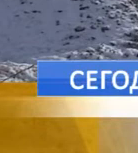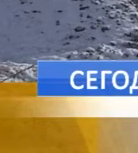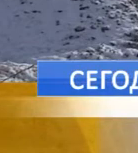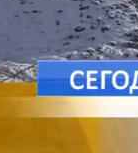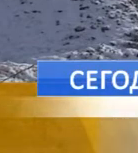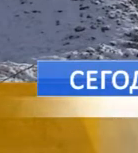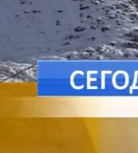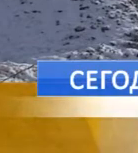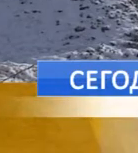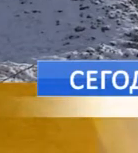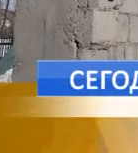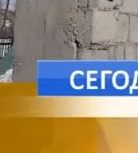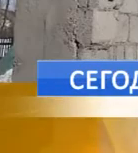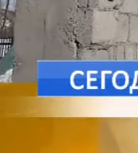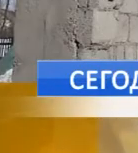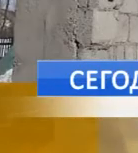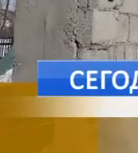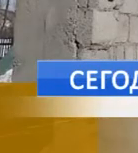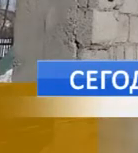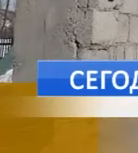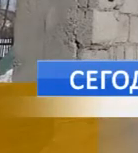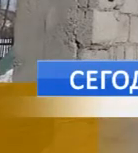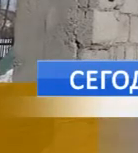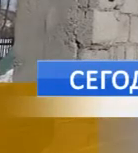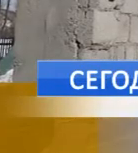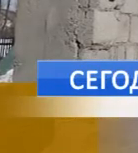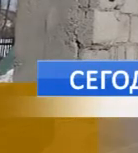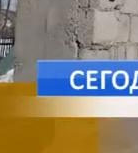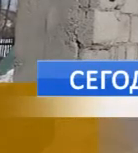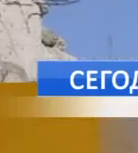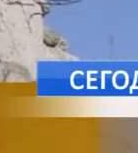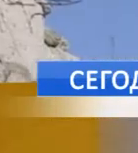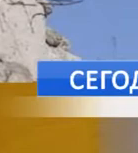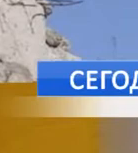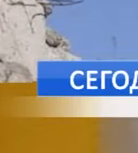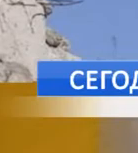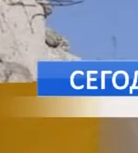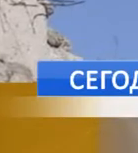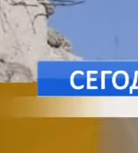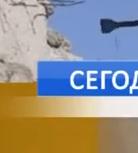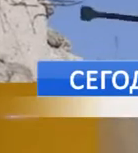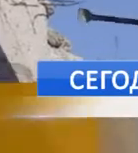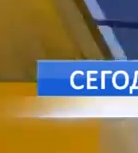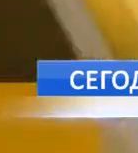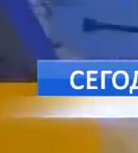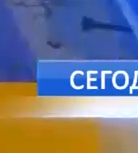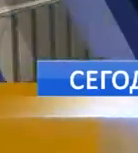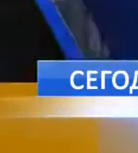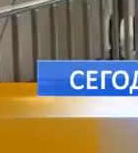Что построишь, то снесешь. В Талдыкургане принудительному сносу подвергли объект бизнеса.